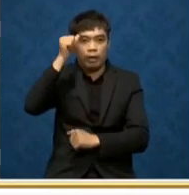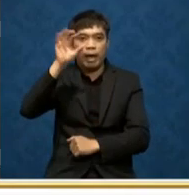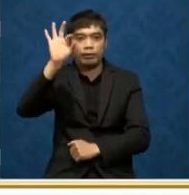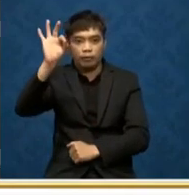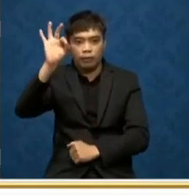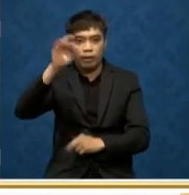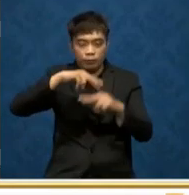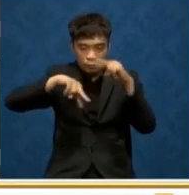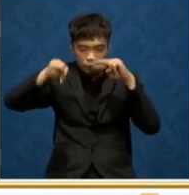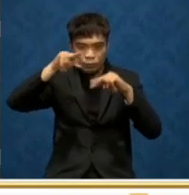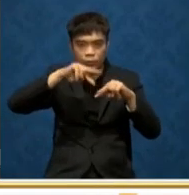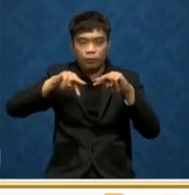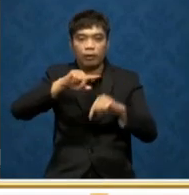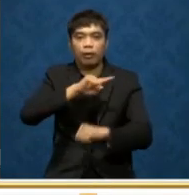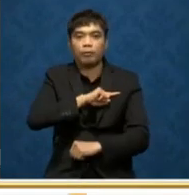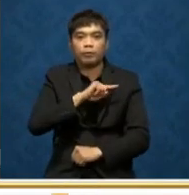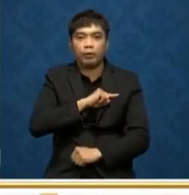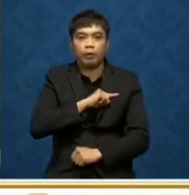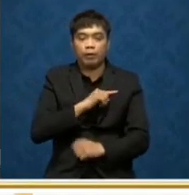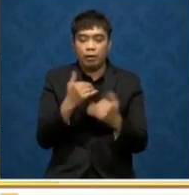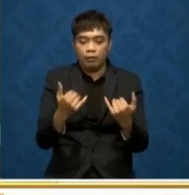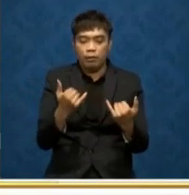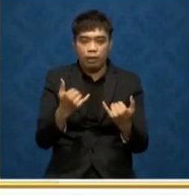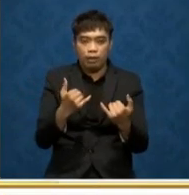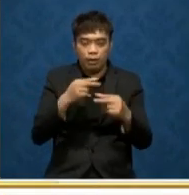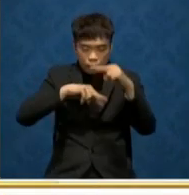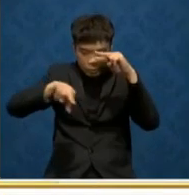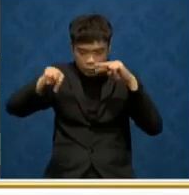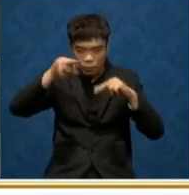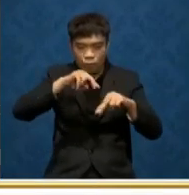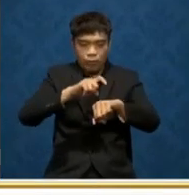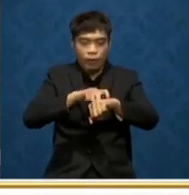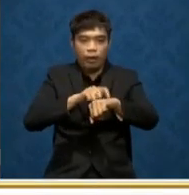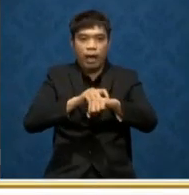ท่านสมาชิกครับวันนี้เราพิจารณามาพอสมควรแล้วนะครับก็ขอปิดการประชุมครับ